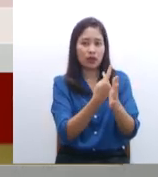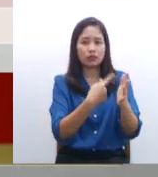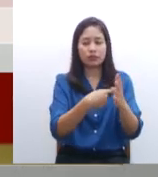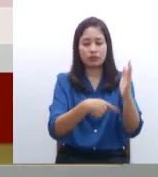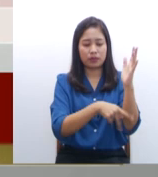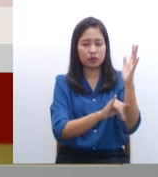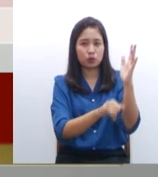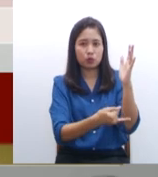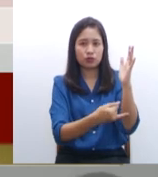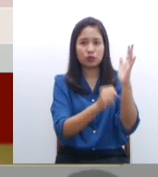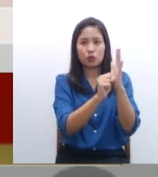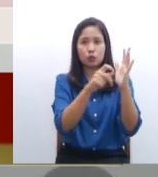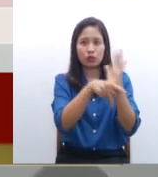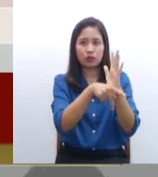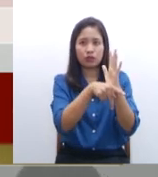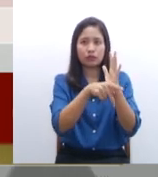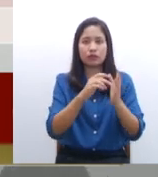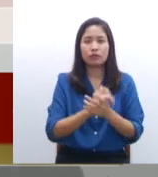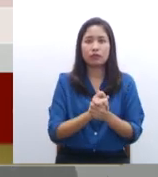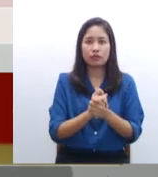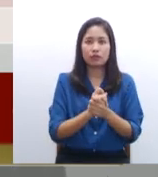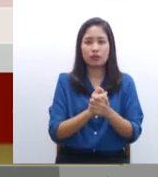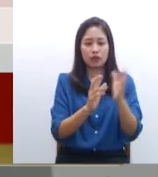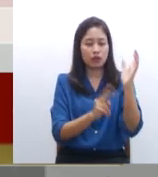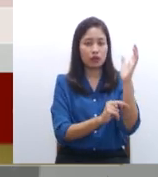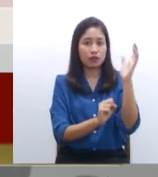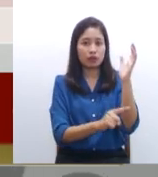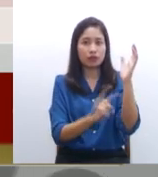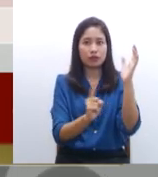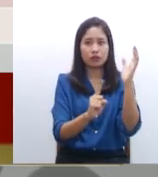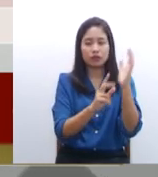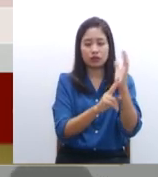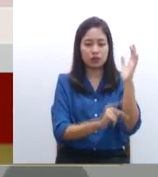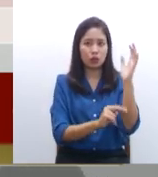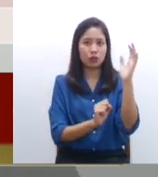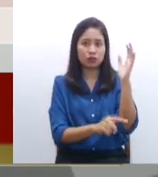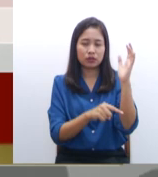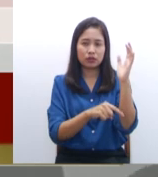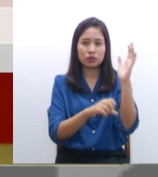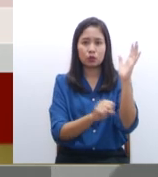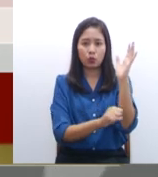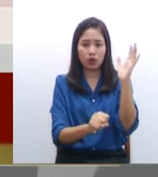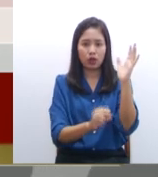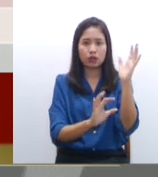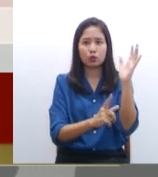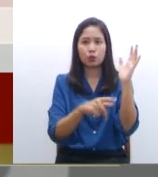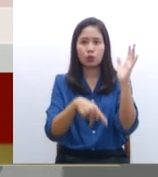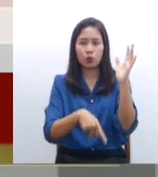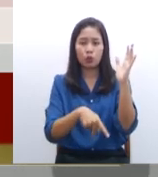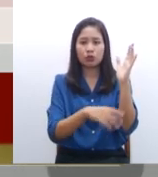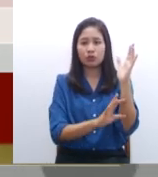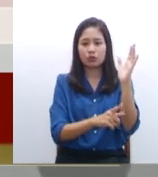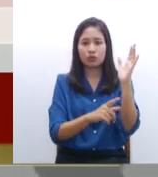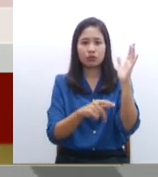ามสุพรรณบุรีนครศรีธรรมราชประกอบไปด้วยนครศรีธรรมราชสงขลาชุมพรพัทลุง